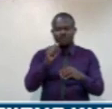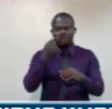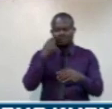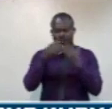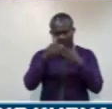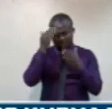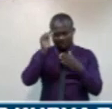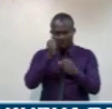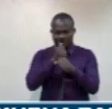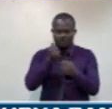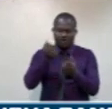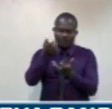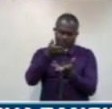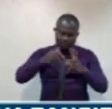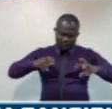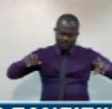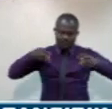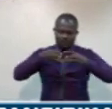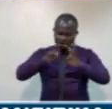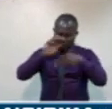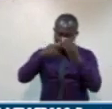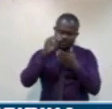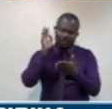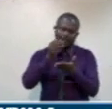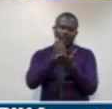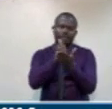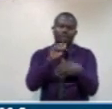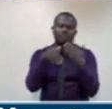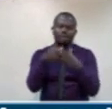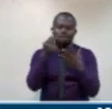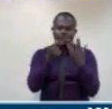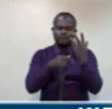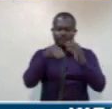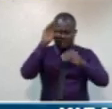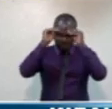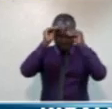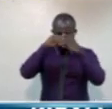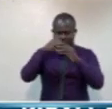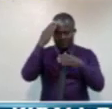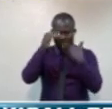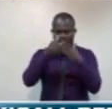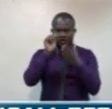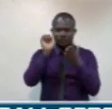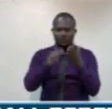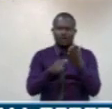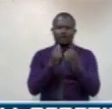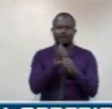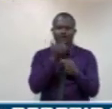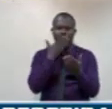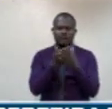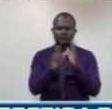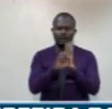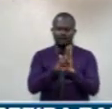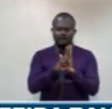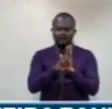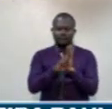tubashe gukora ubusesenguzi n'uburyo twazafasha ndetse n'amasomo twigiyemo kugira ngo turusheho kunoza amategeko.